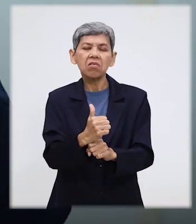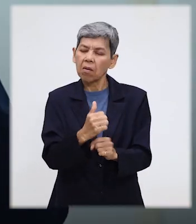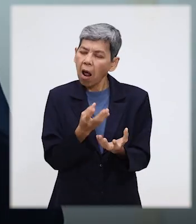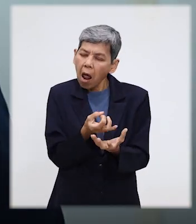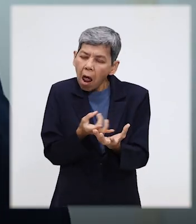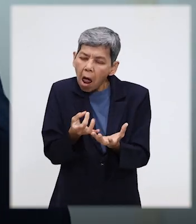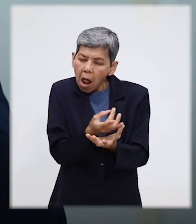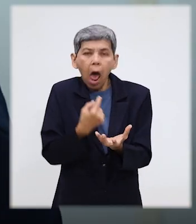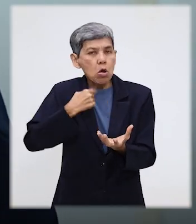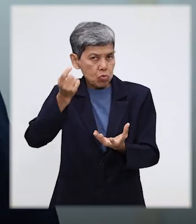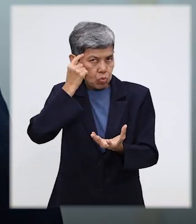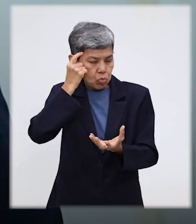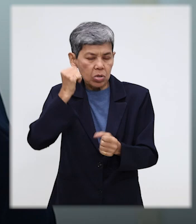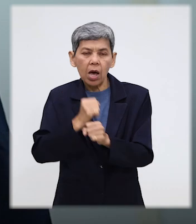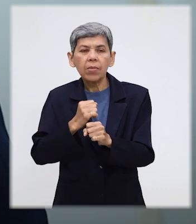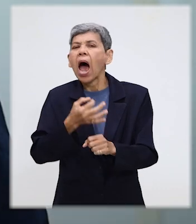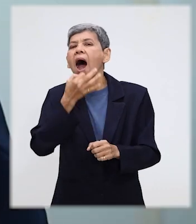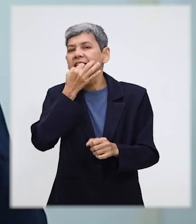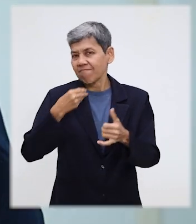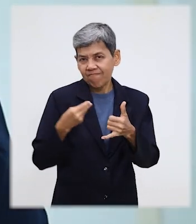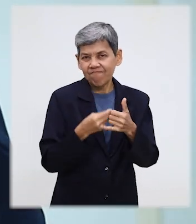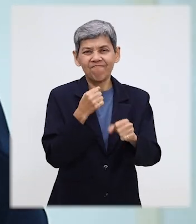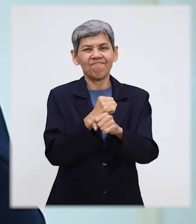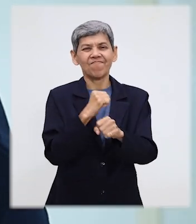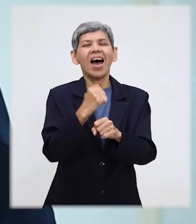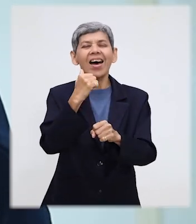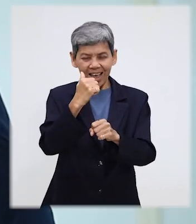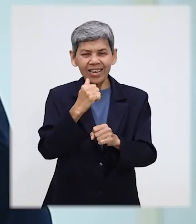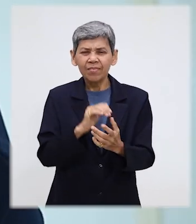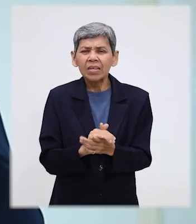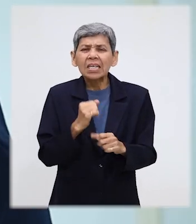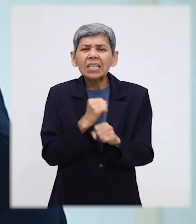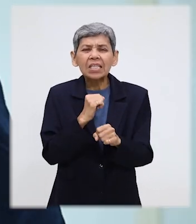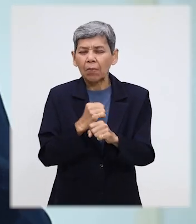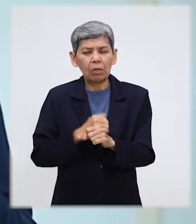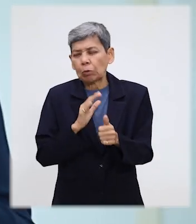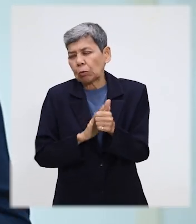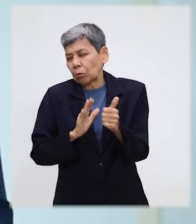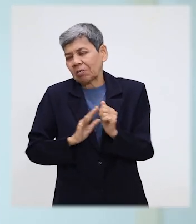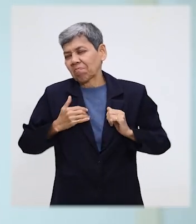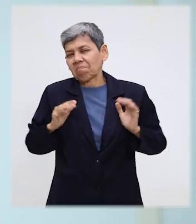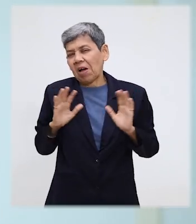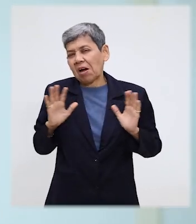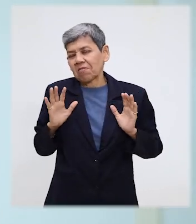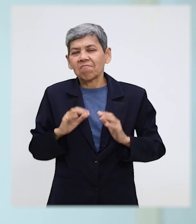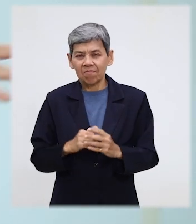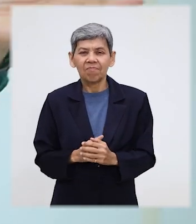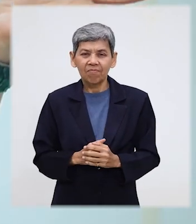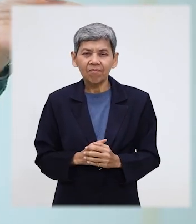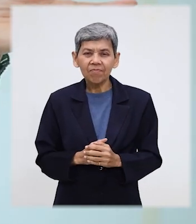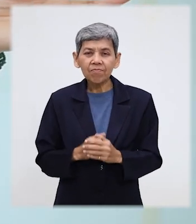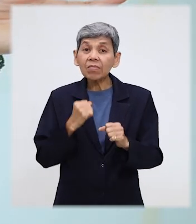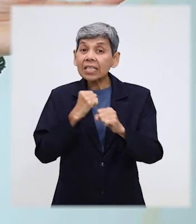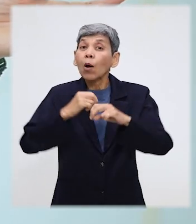แล้วก็จ้างงานหรือทำงานในลักษณะที่มันไม่ใช่เพื่อแบบความเห็นใจหรืออะไรเงี้ยค่ะ อย่